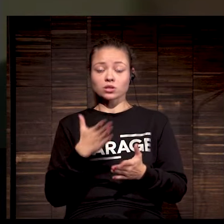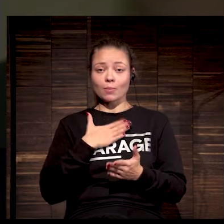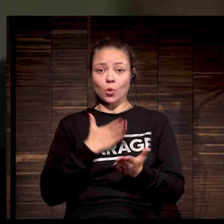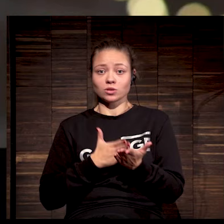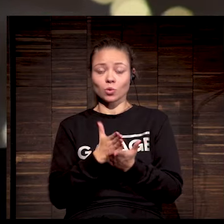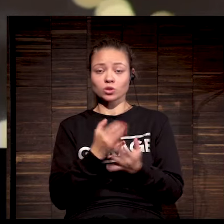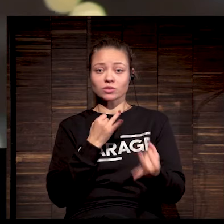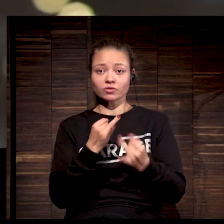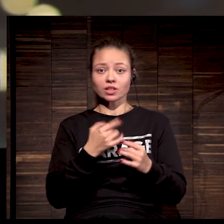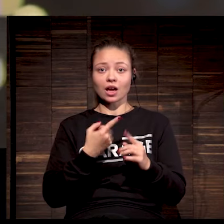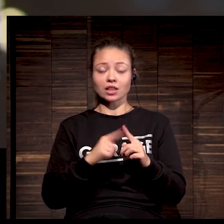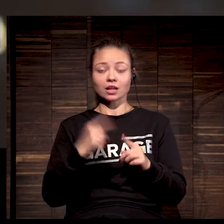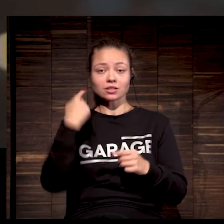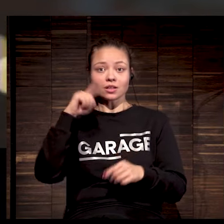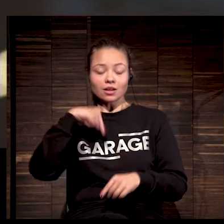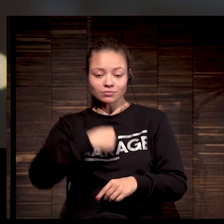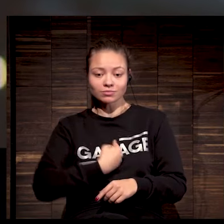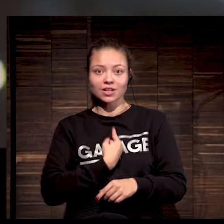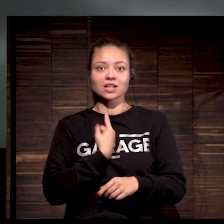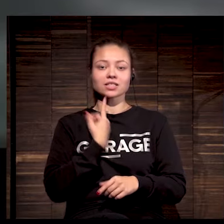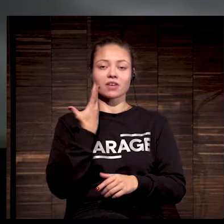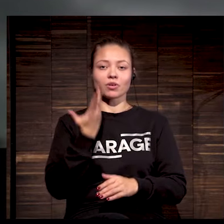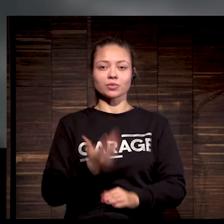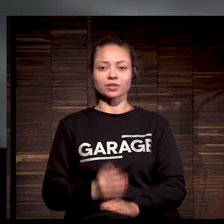идея проросла вам не